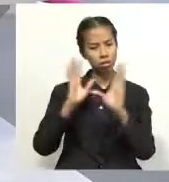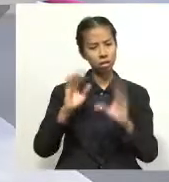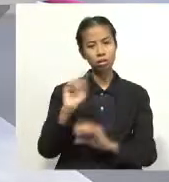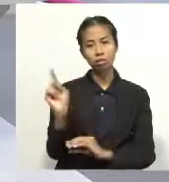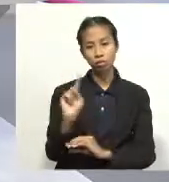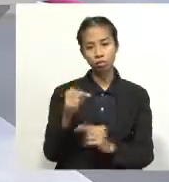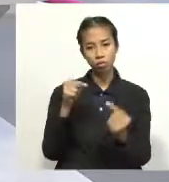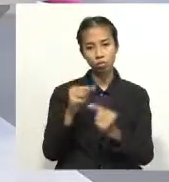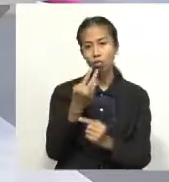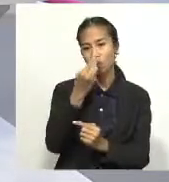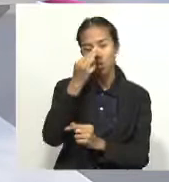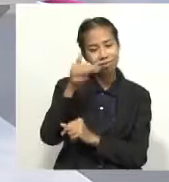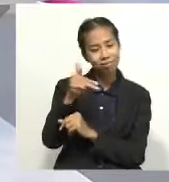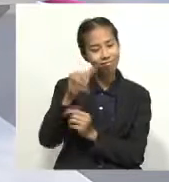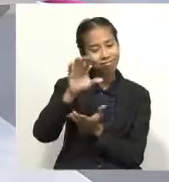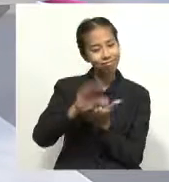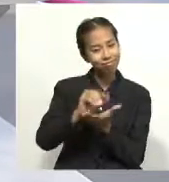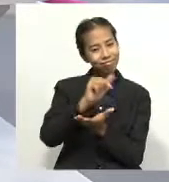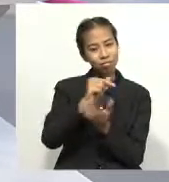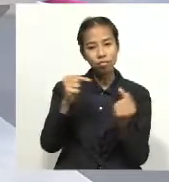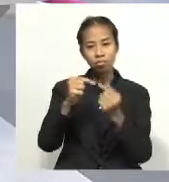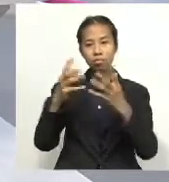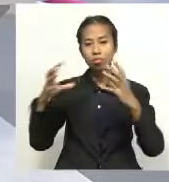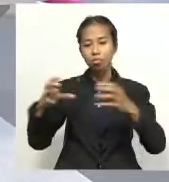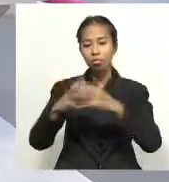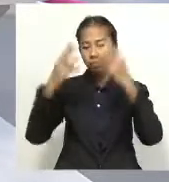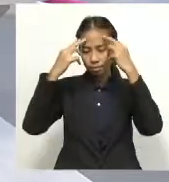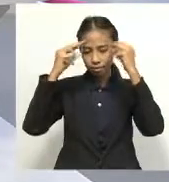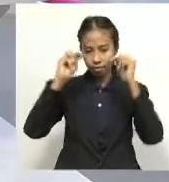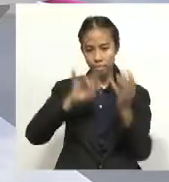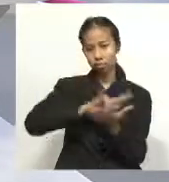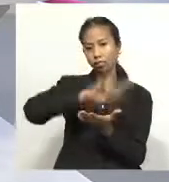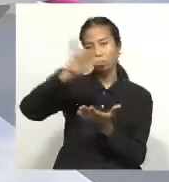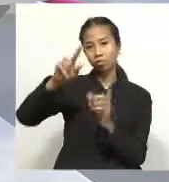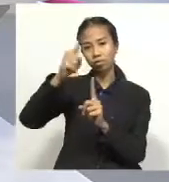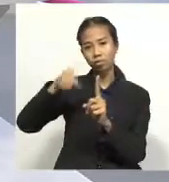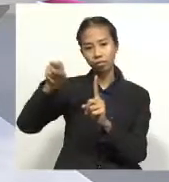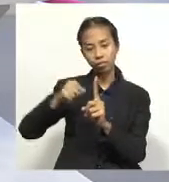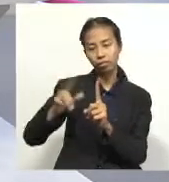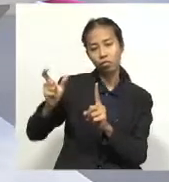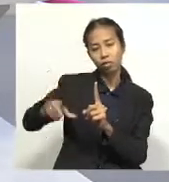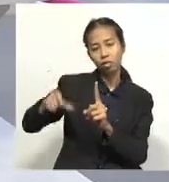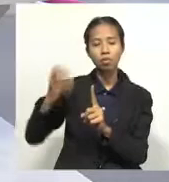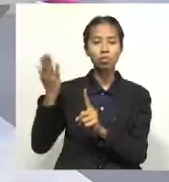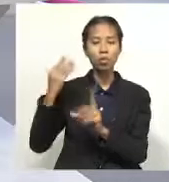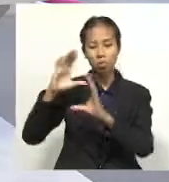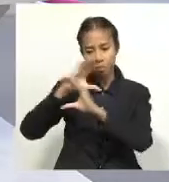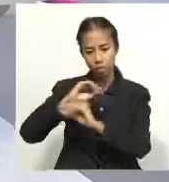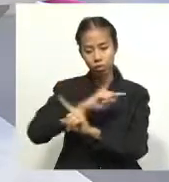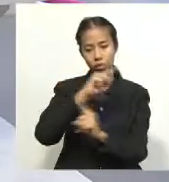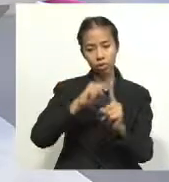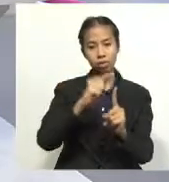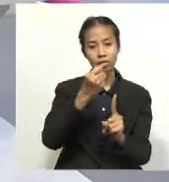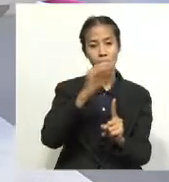ยค่ะจากคลิปล่าสุดนะคะที่ท่านนายกรัฐมนตรีและคณะได้เดินทางเยือนอังกฤษและฝรั่งเศสตั้งแต่เมื่อคืนนี้นะคะระหว่างวัน